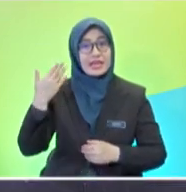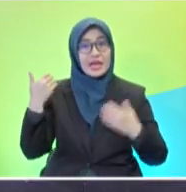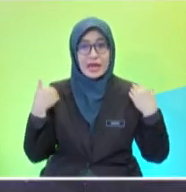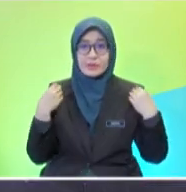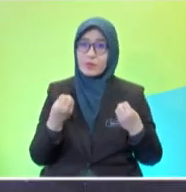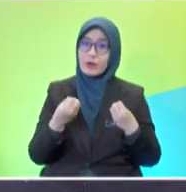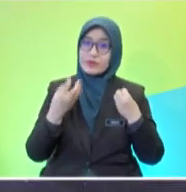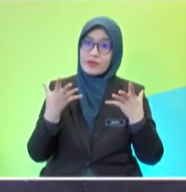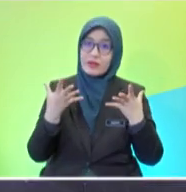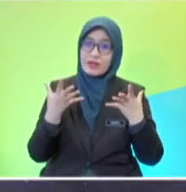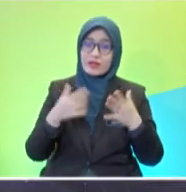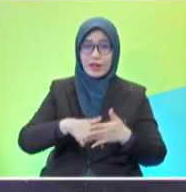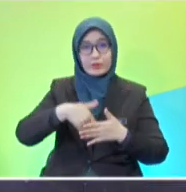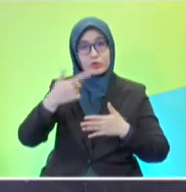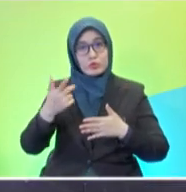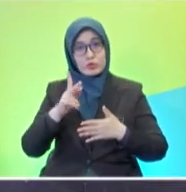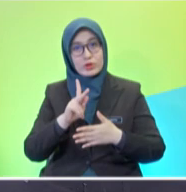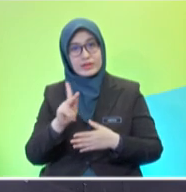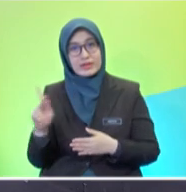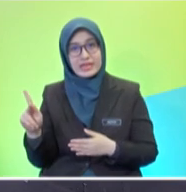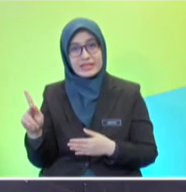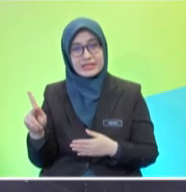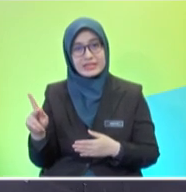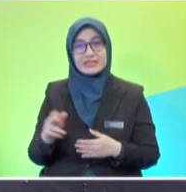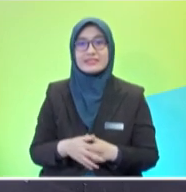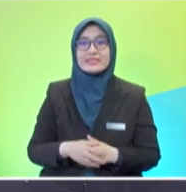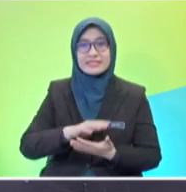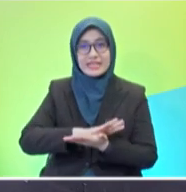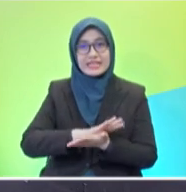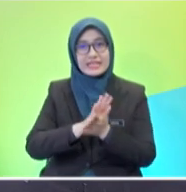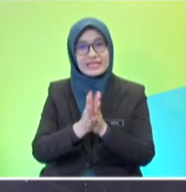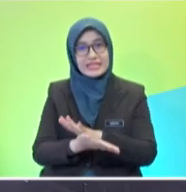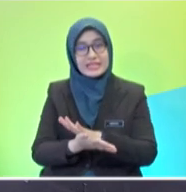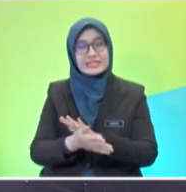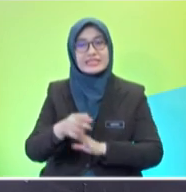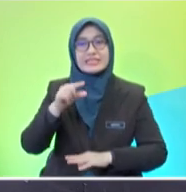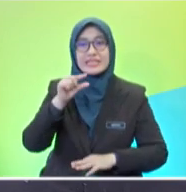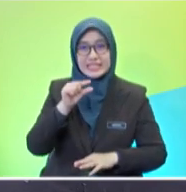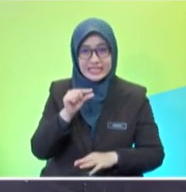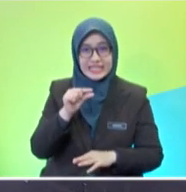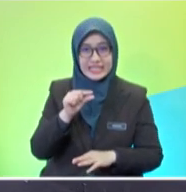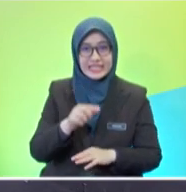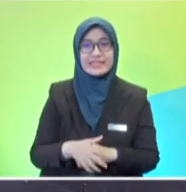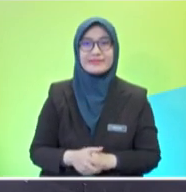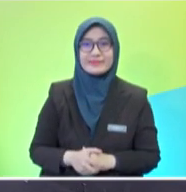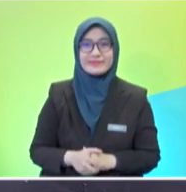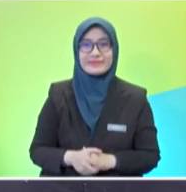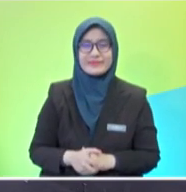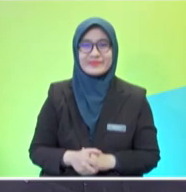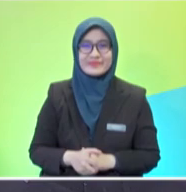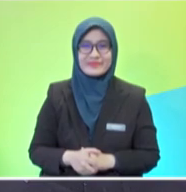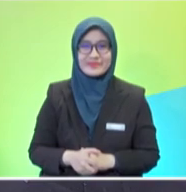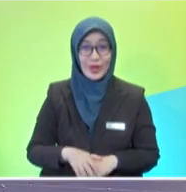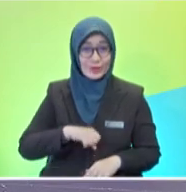ke kain dan menjadikan himpunan yang asal menjadi sedikit menarik